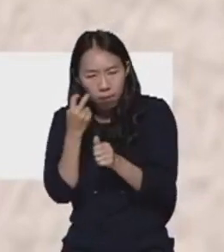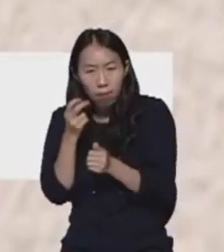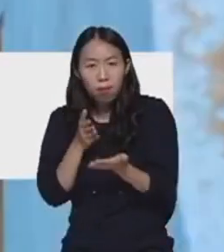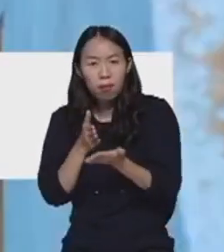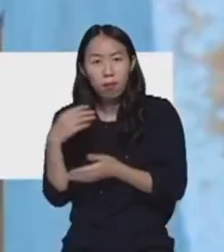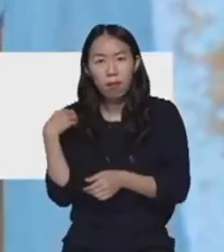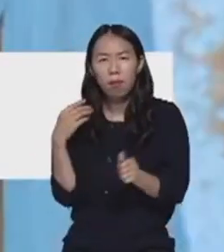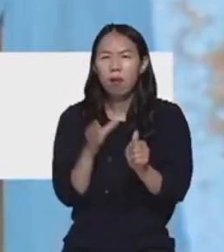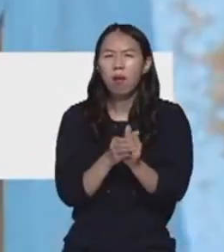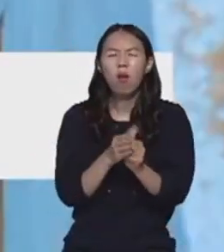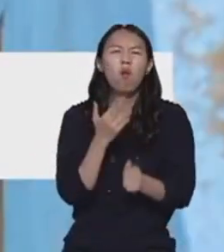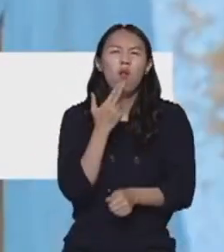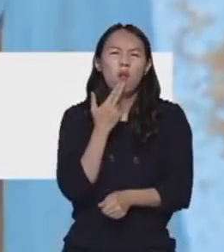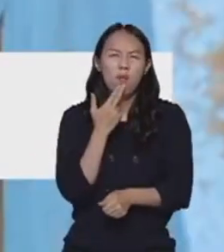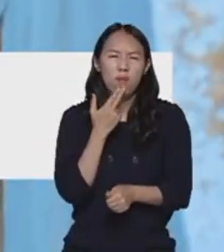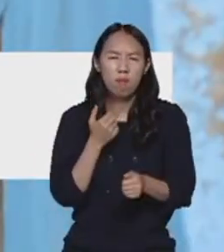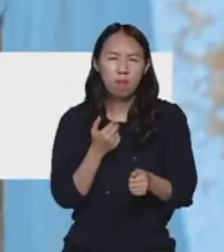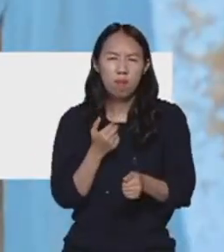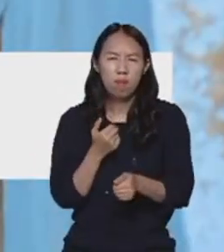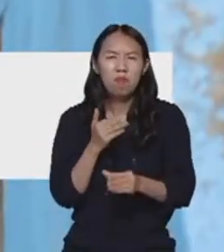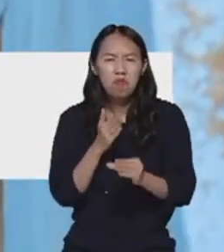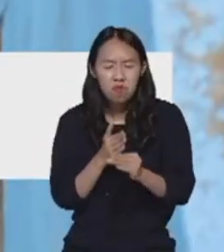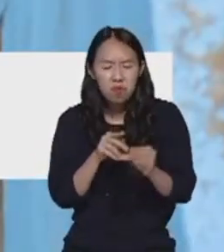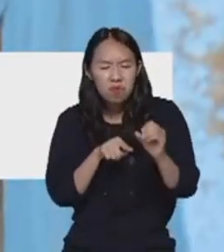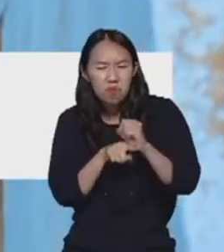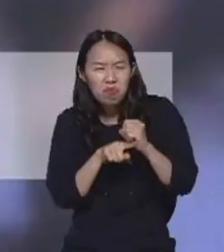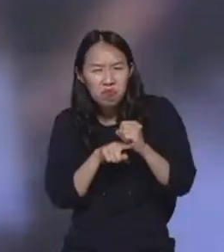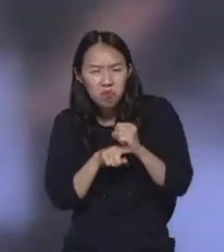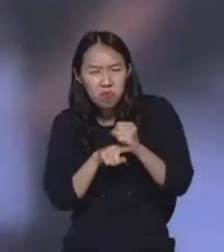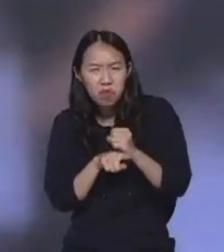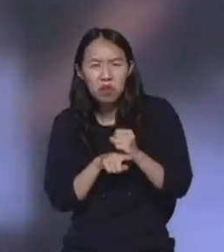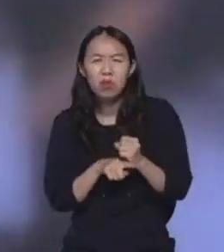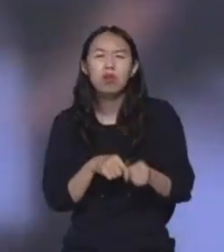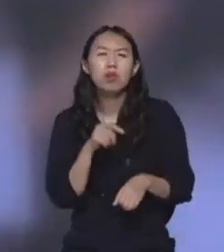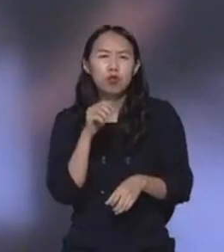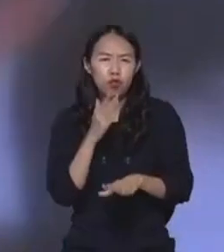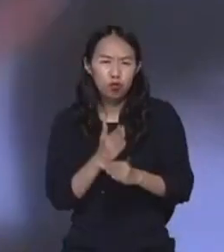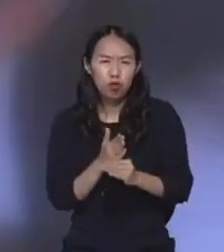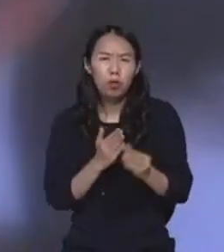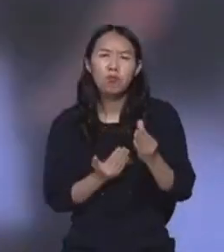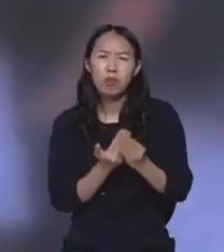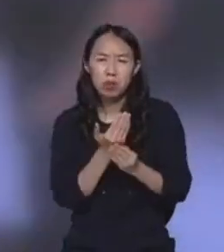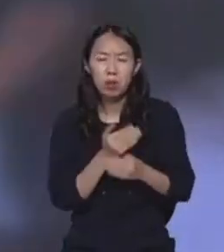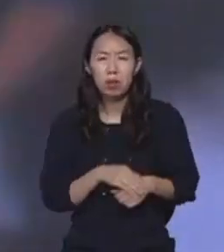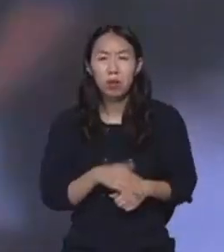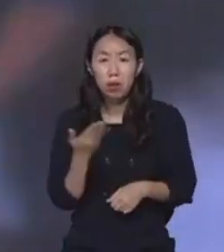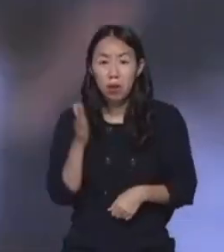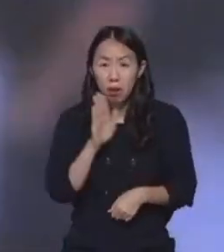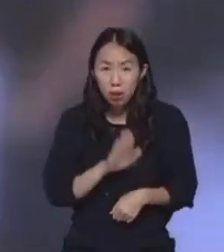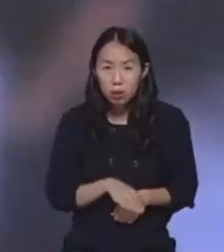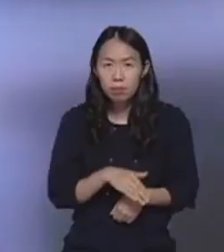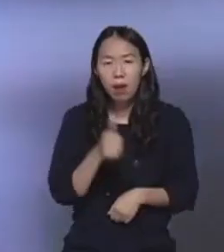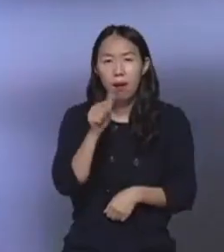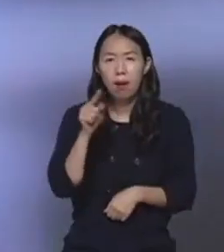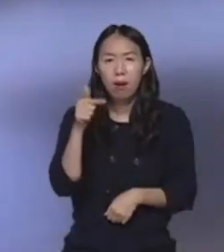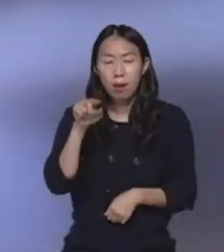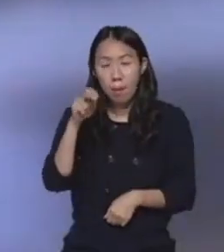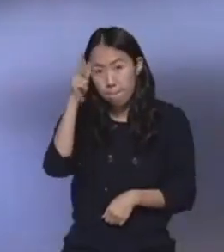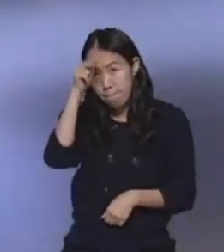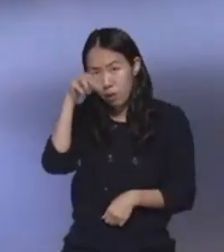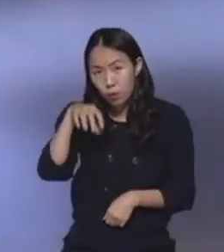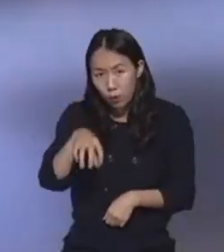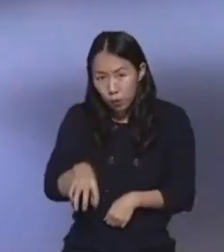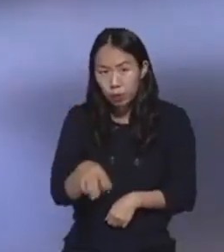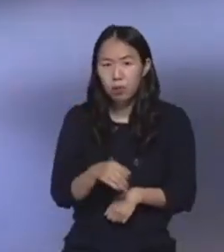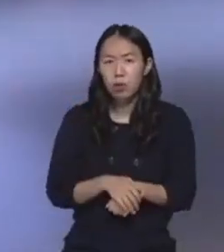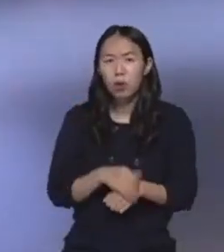전담 인력을 두지 않고 조사를 벌였다는 게 경찰 측 설명입니다. 하지만 같은 관할인 하남파출소에서